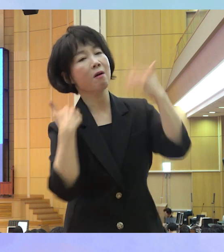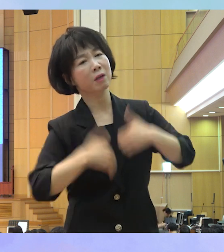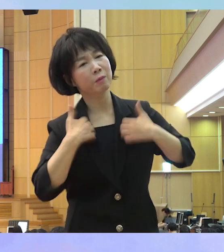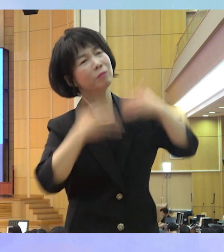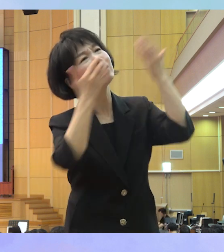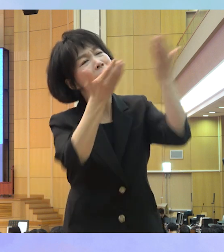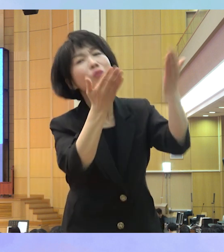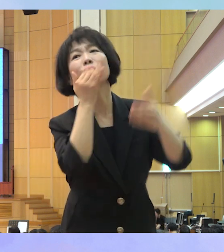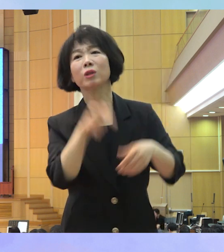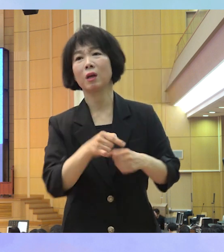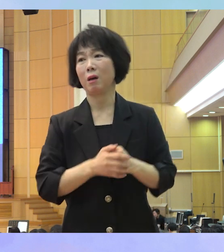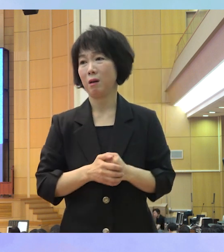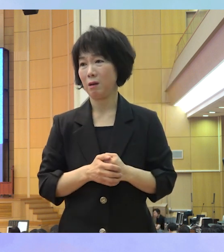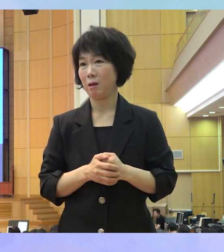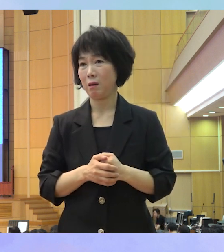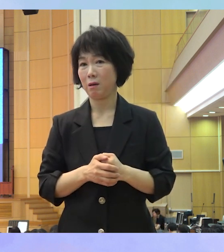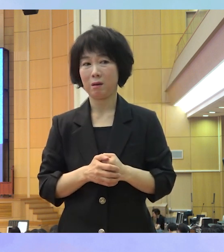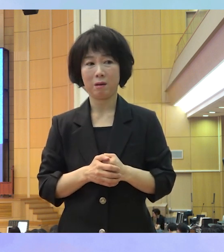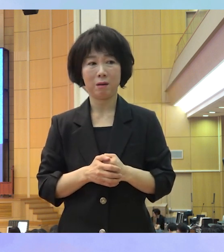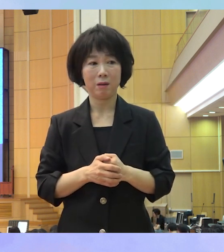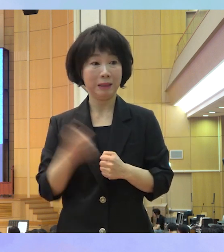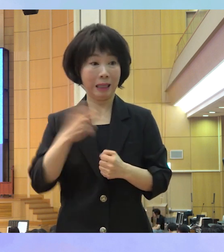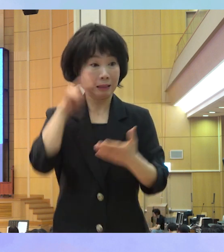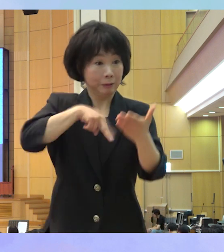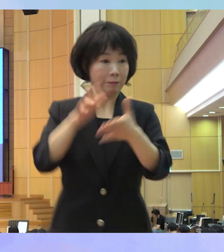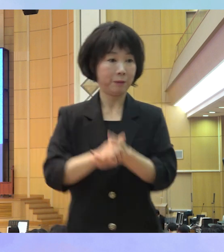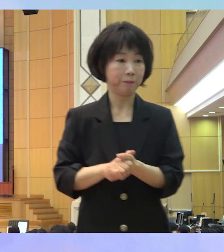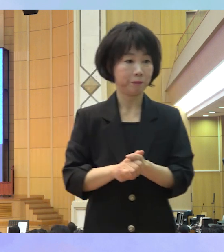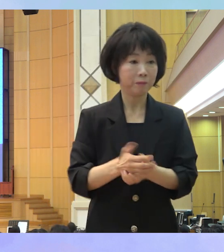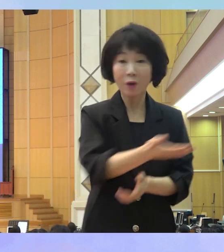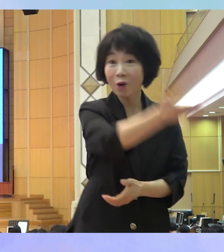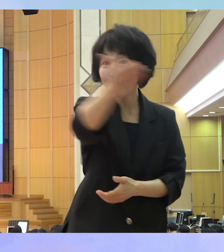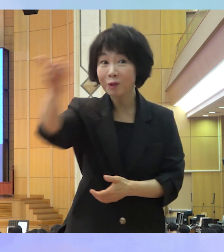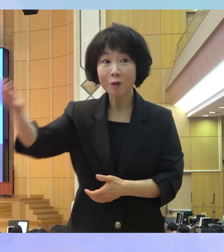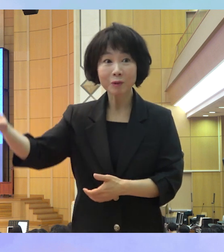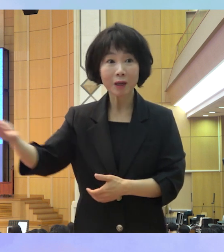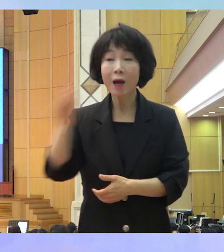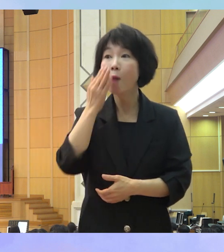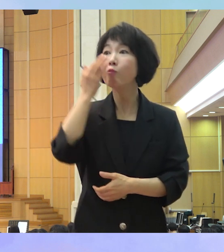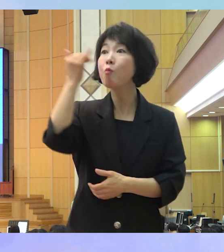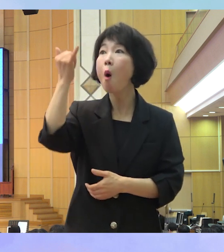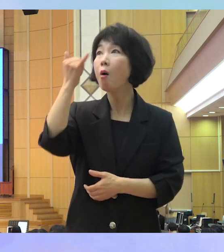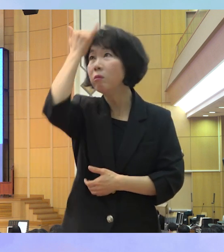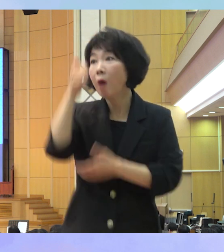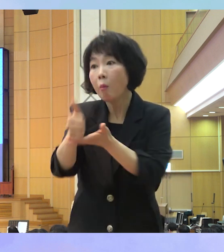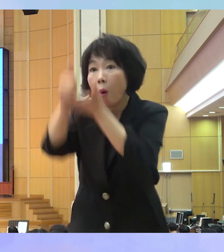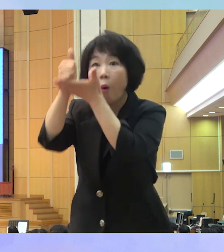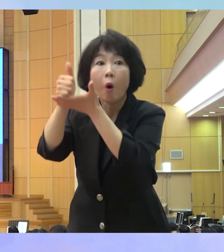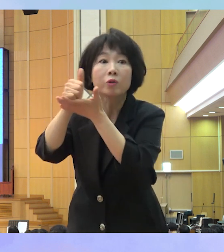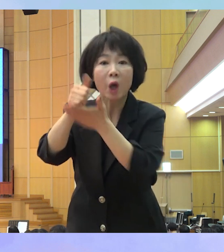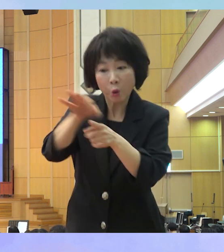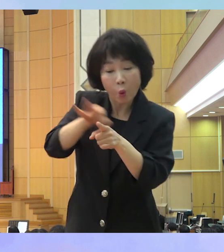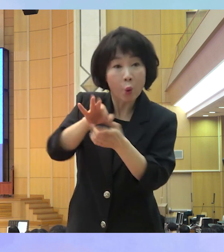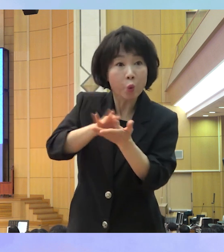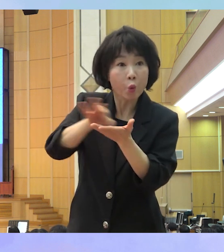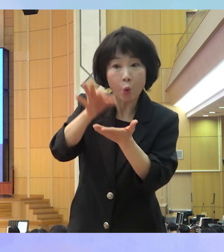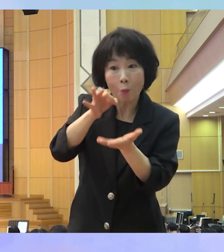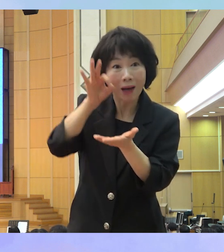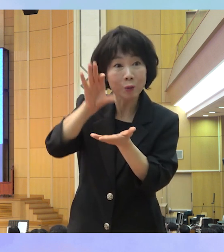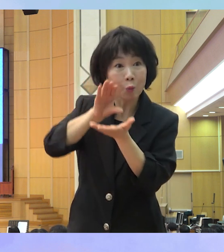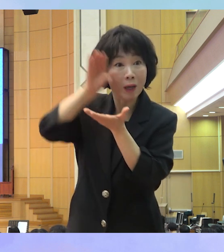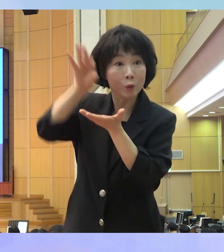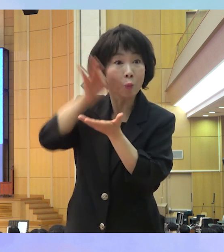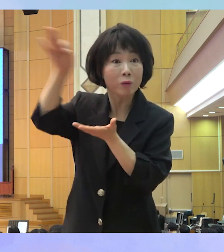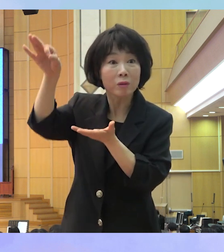할렐루야. 다시 한번요. 부모님께 용돈을 많이 드리고 막 효도여행 보내드리고 이런 것도 물론 세상에서